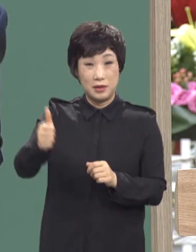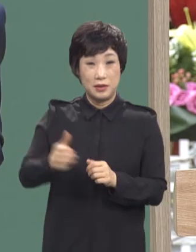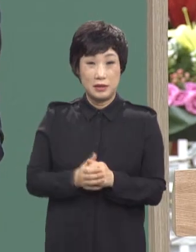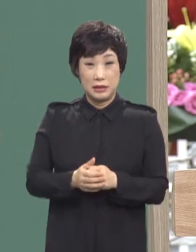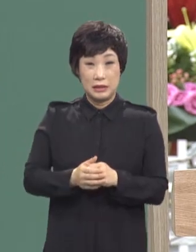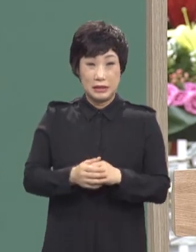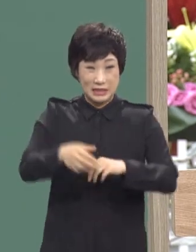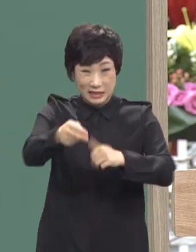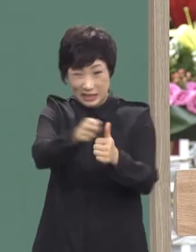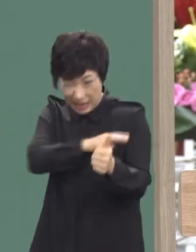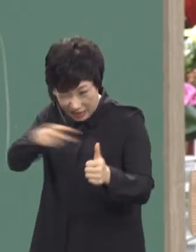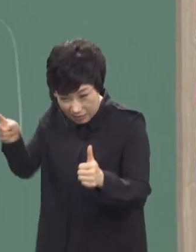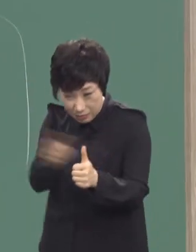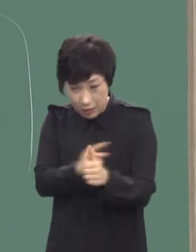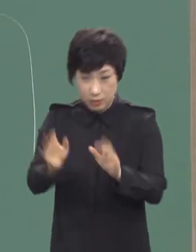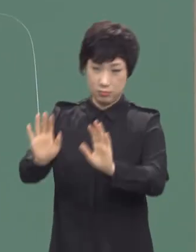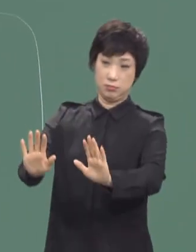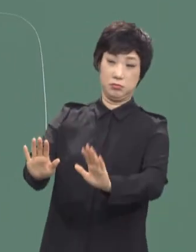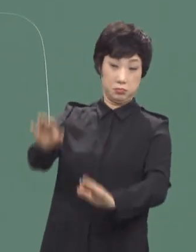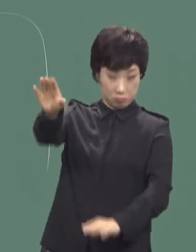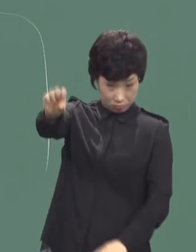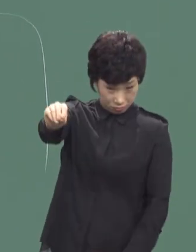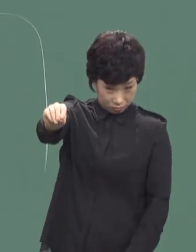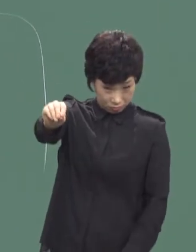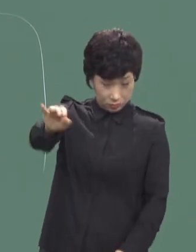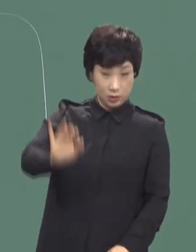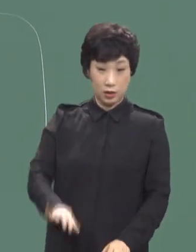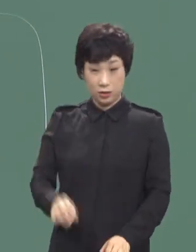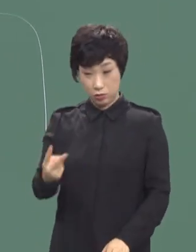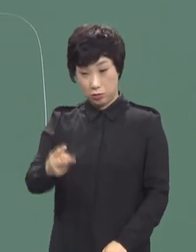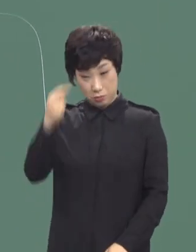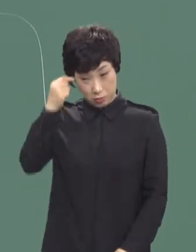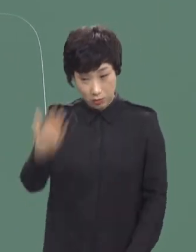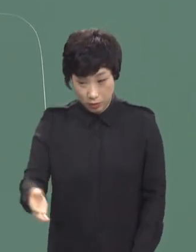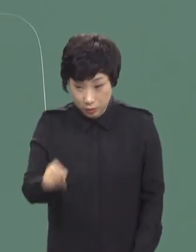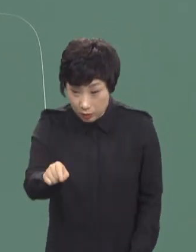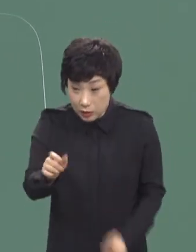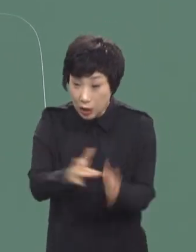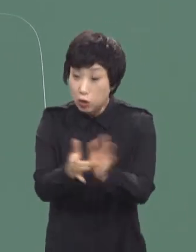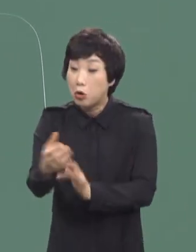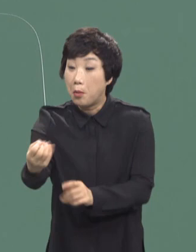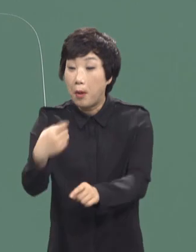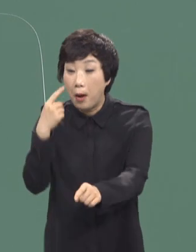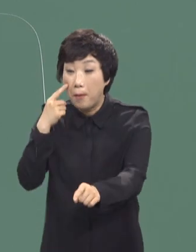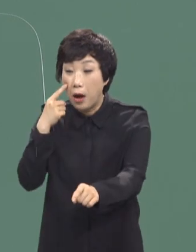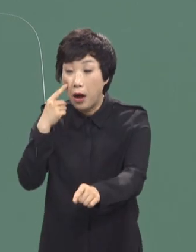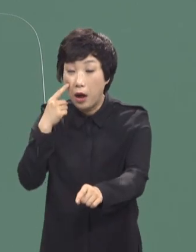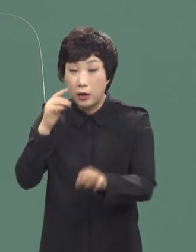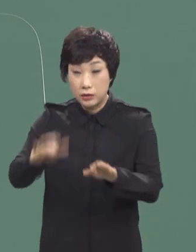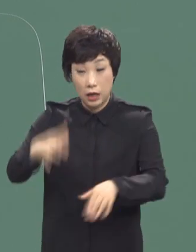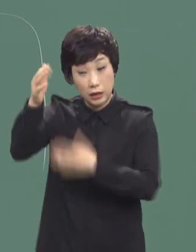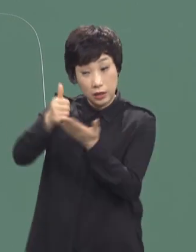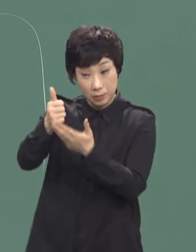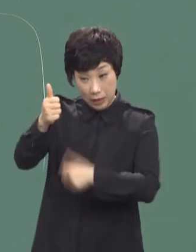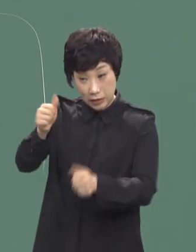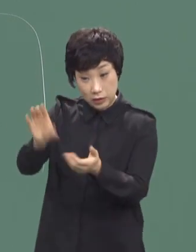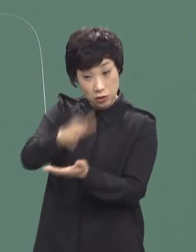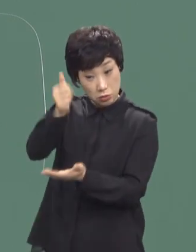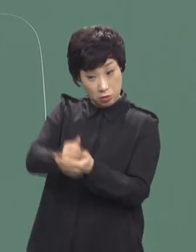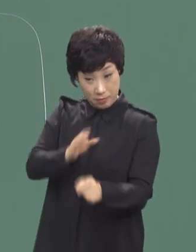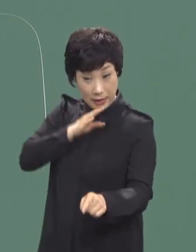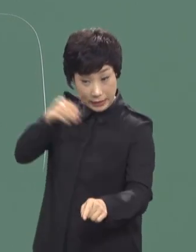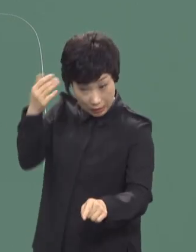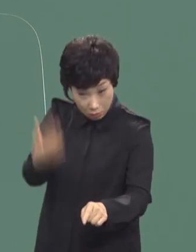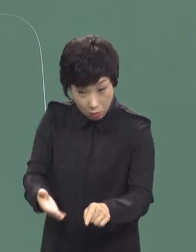채찍을 중단시키고 다시 묻습니다. 예수야, 네가 하나님의 아들 그리스도가